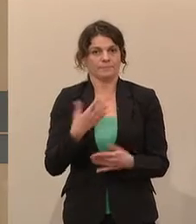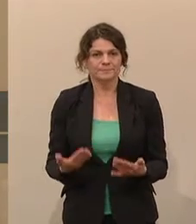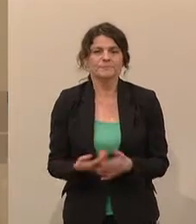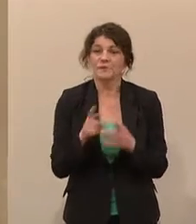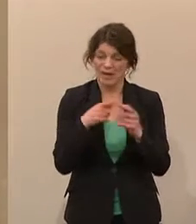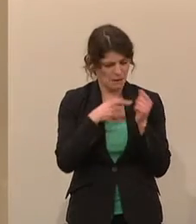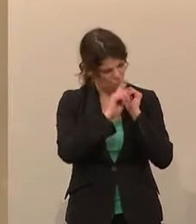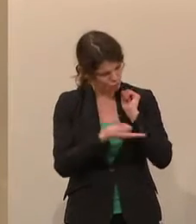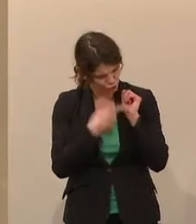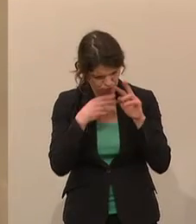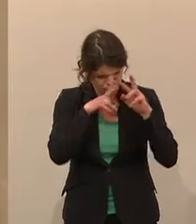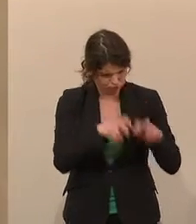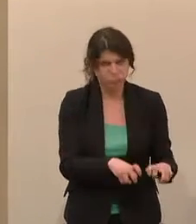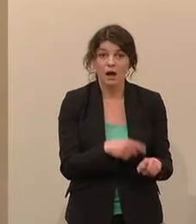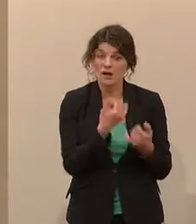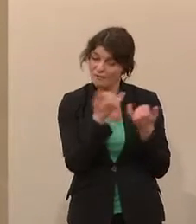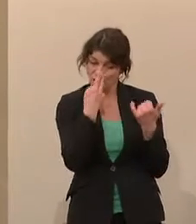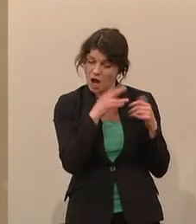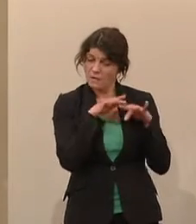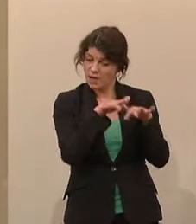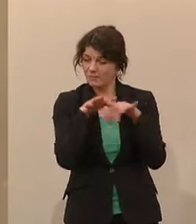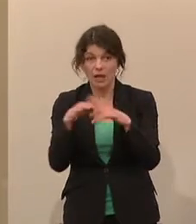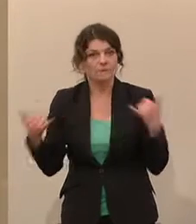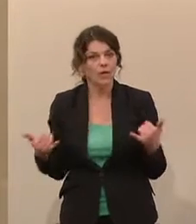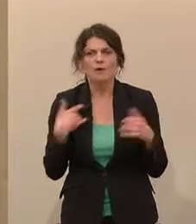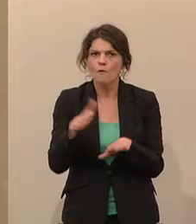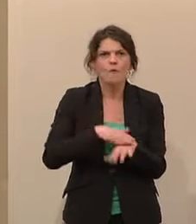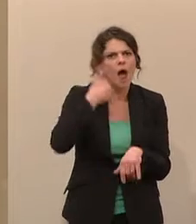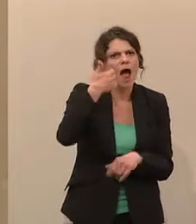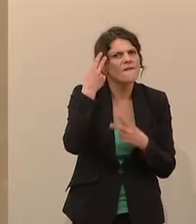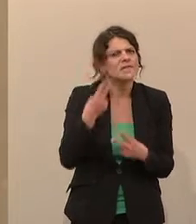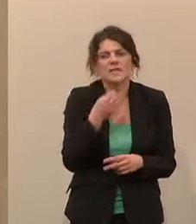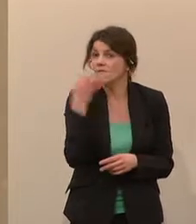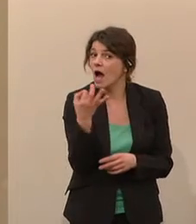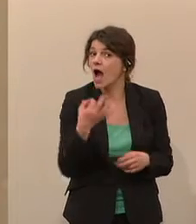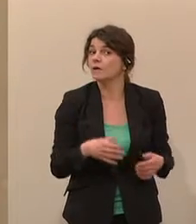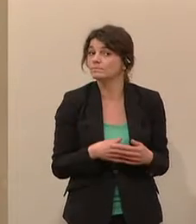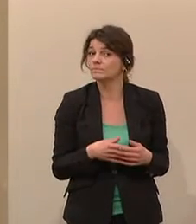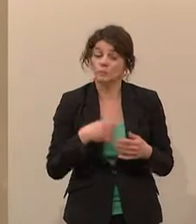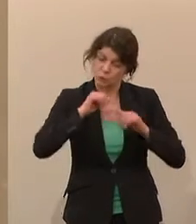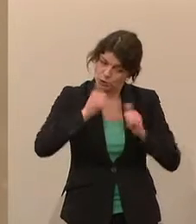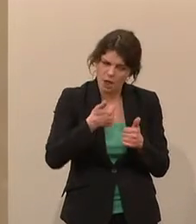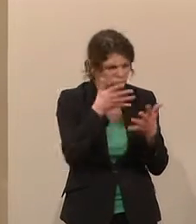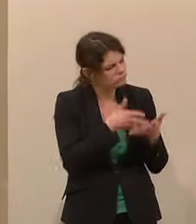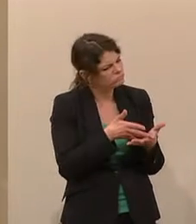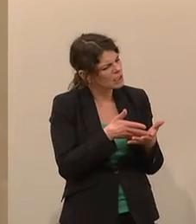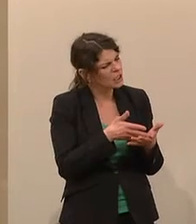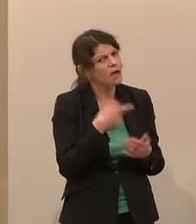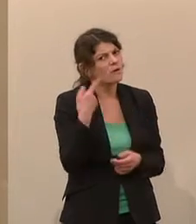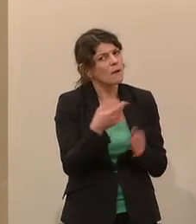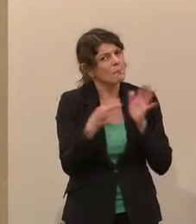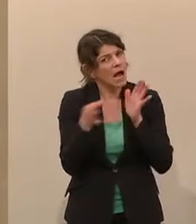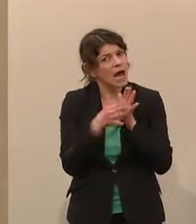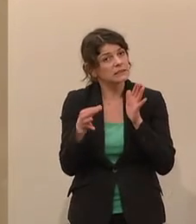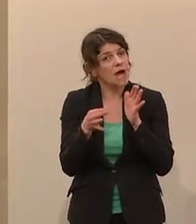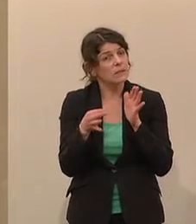ein Budget analysiert in seiner Wirkung, dann finde ich immer, ist eine der wichtigsten Fragen, sich anzuschauen, wie sich die